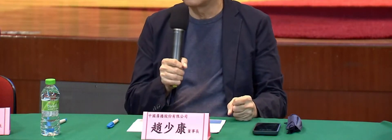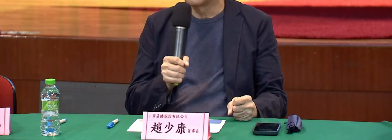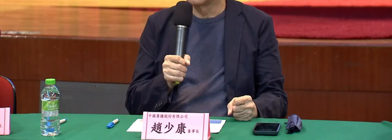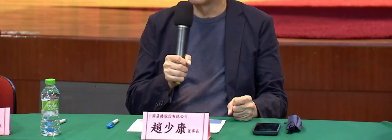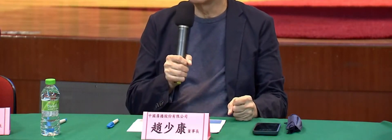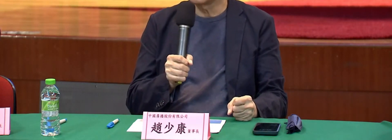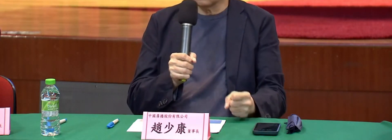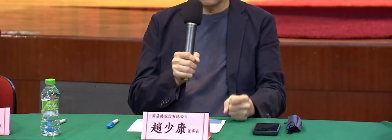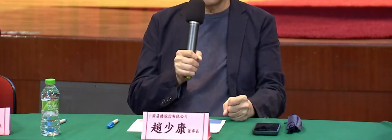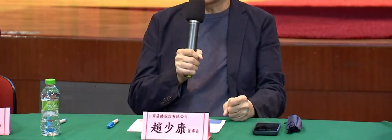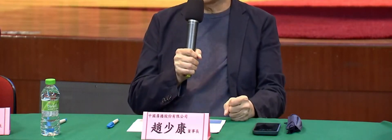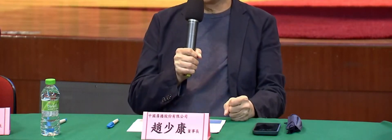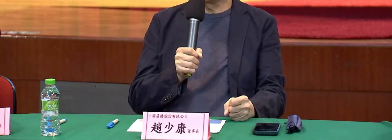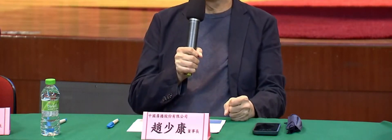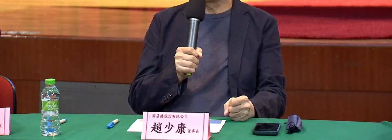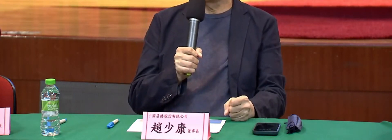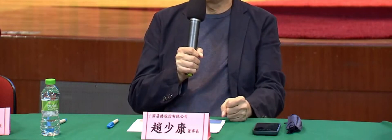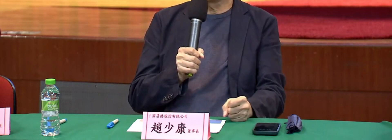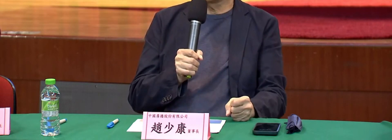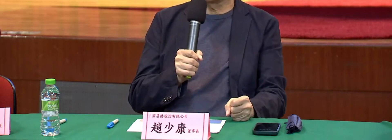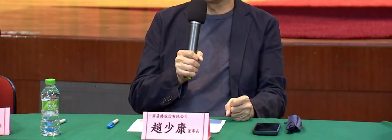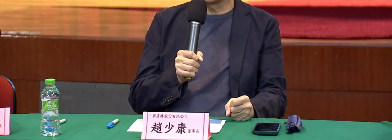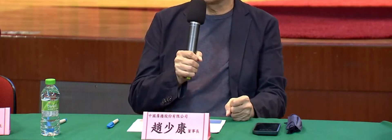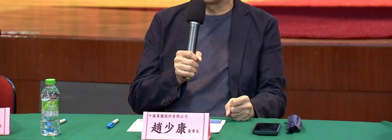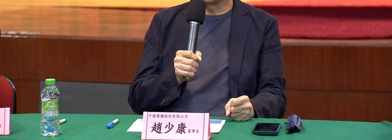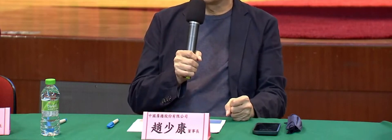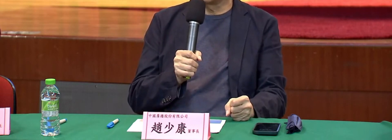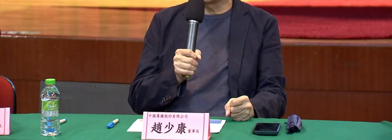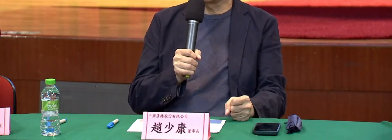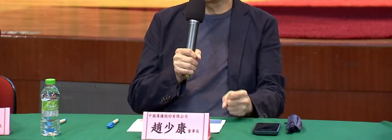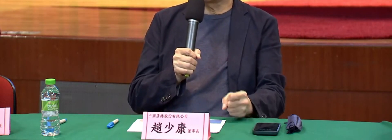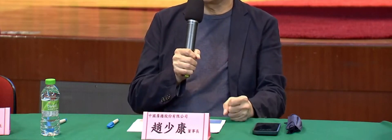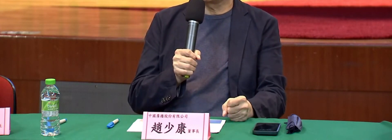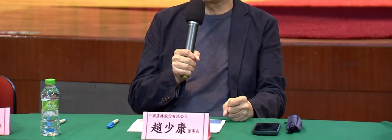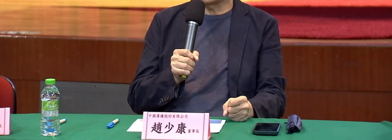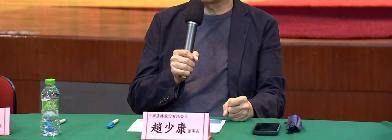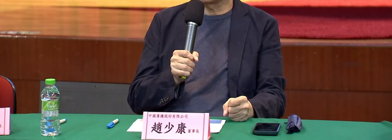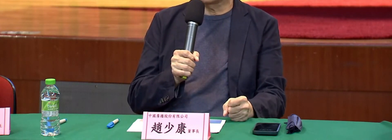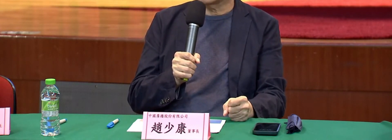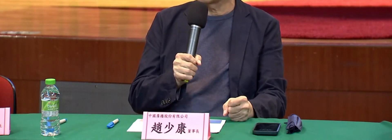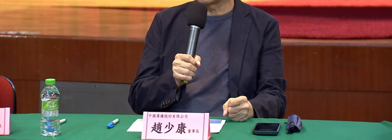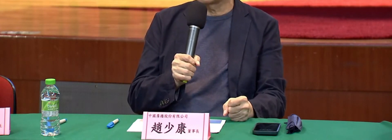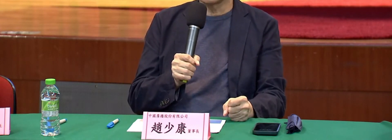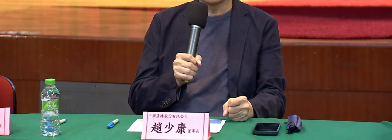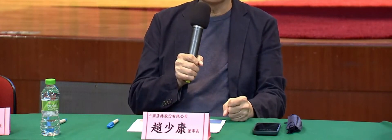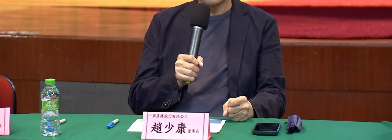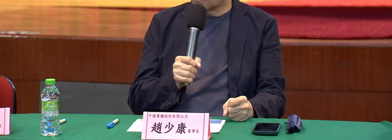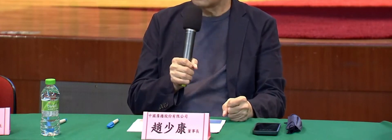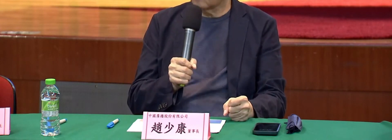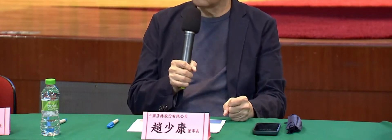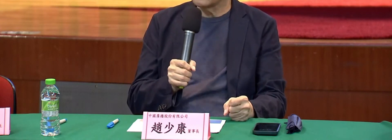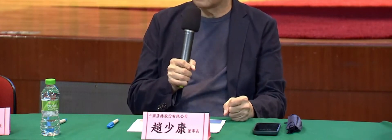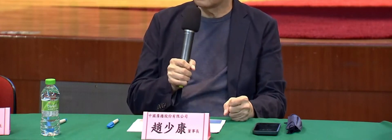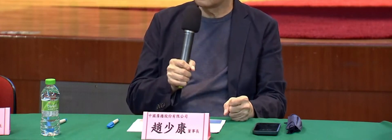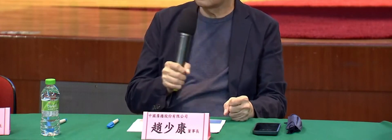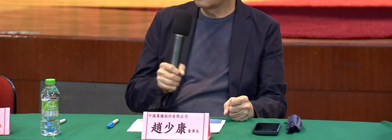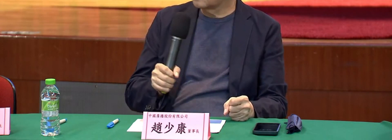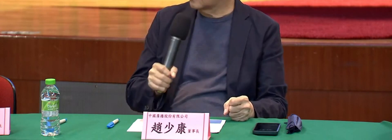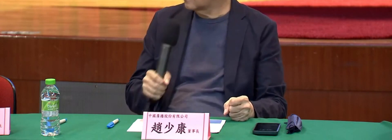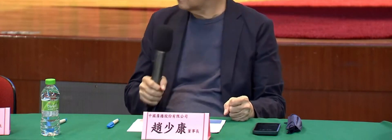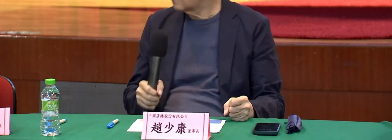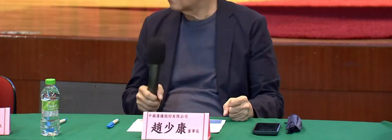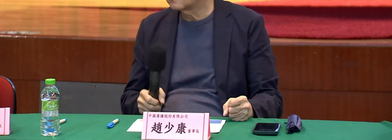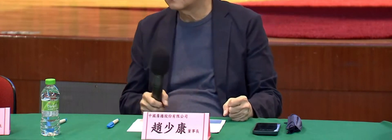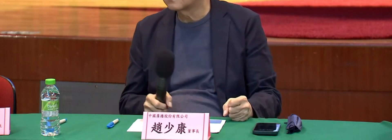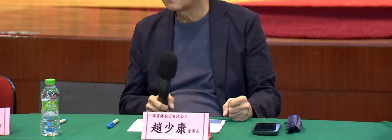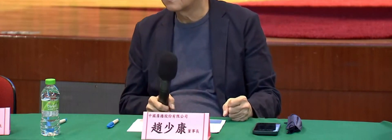话啊、哦！你院长当然要负责，你不负责谁负责呢？你不在那边尸位素餐，那边当大官而已啊，当然要负责啊！你